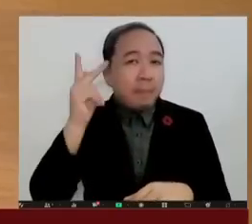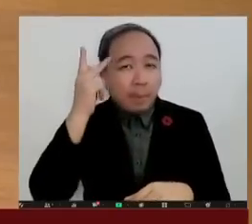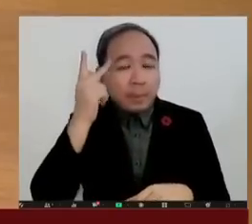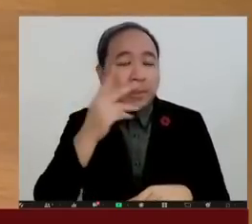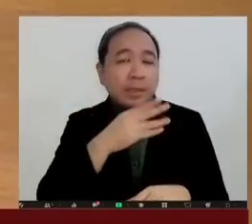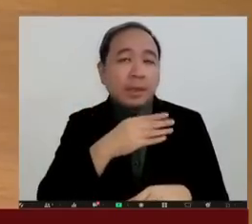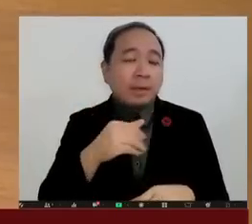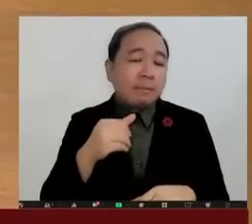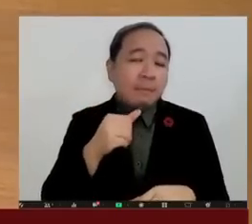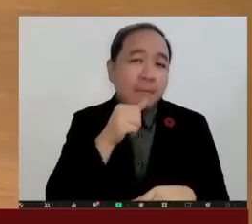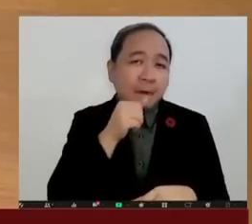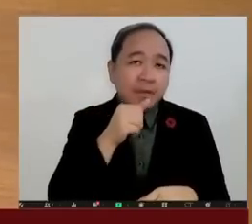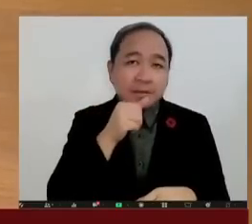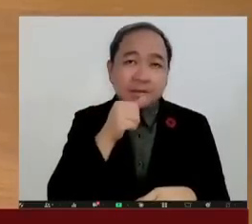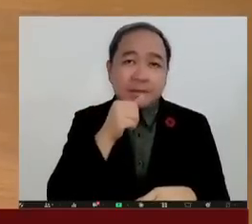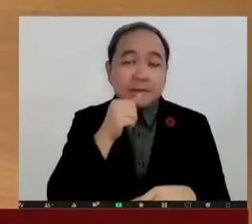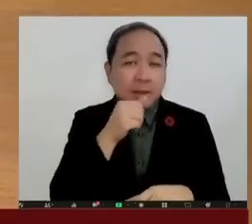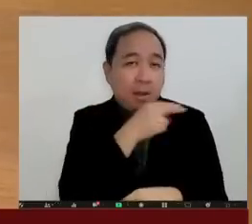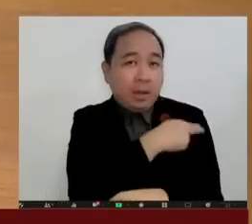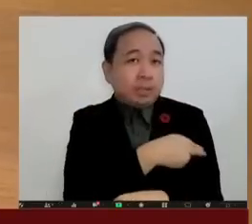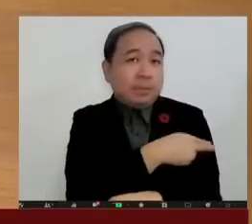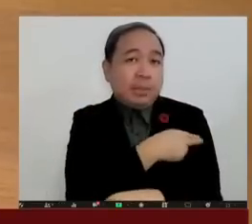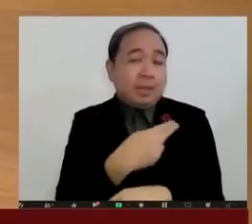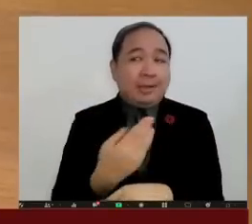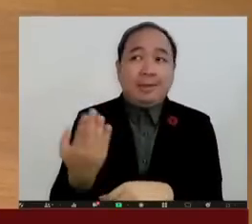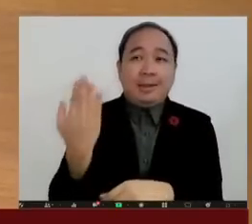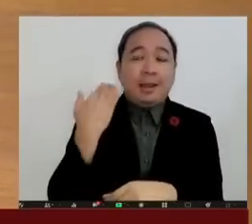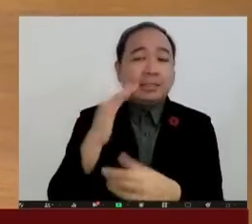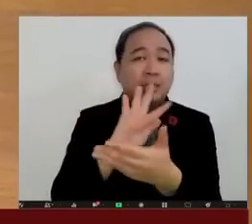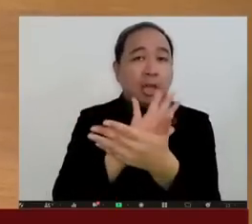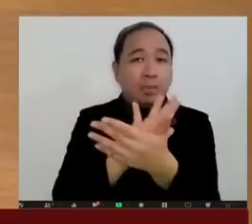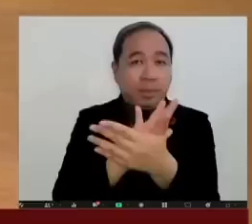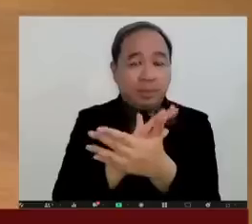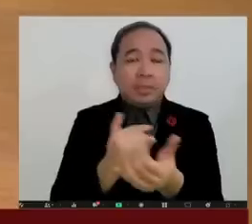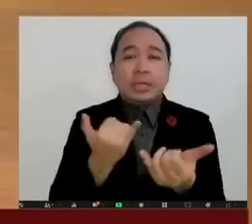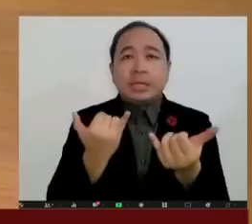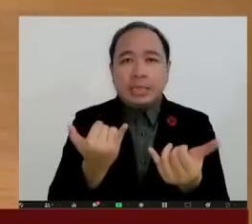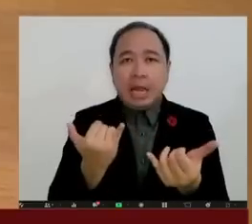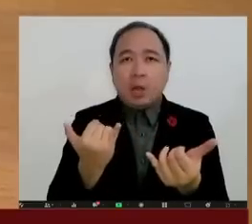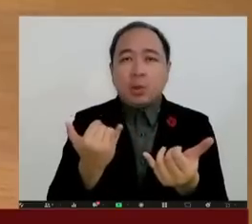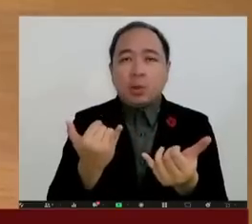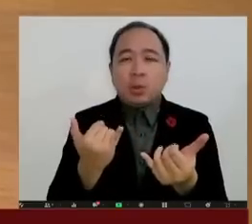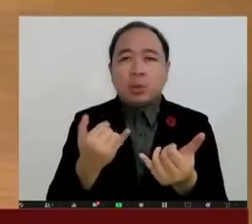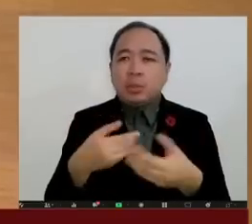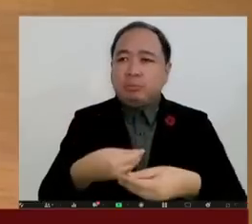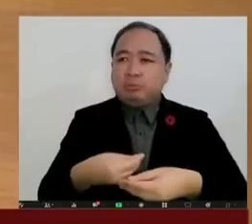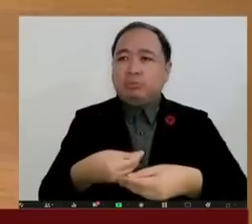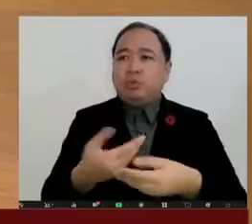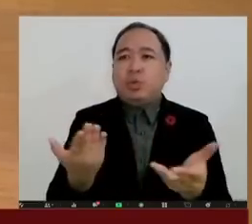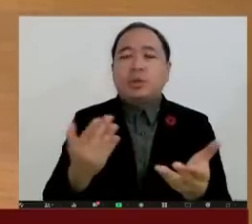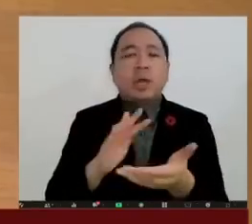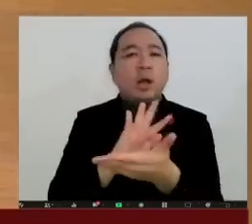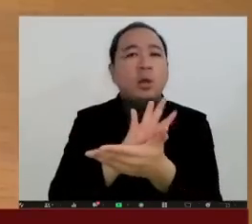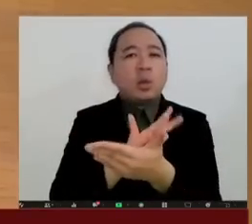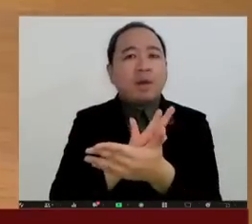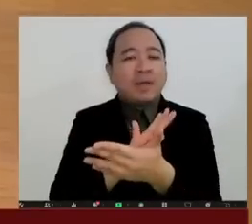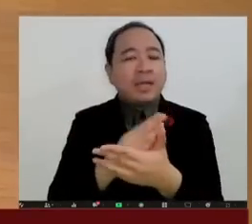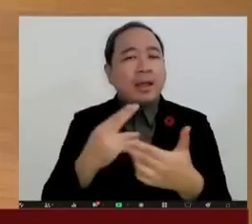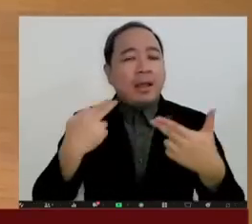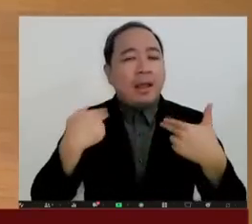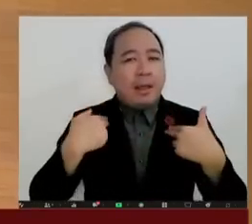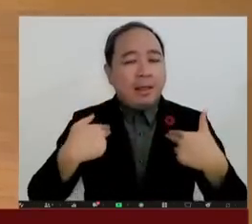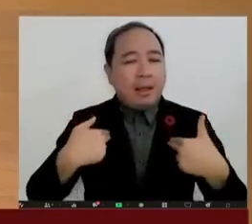nung nakaraang pandemya, ipapamahagi na sa kanila ang kanilang COVID health emergency allowance at iba pang